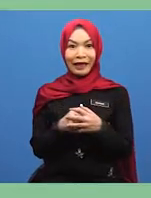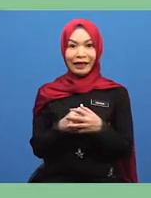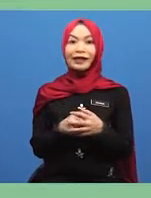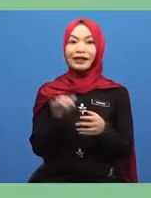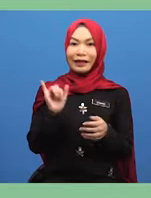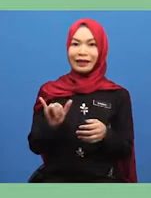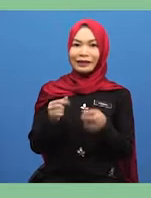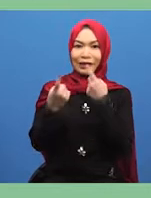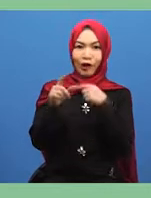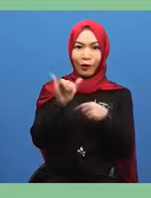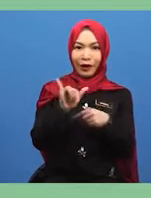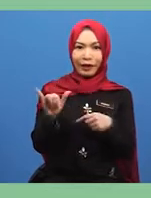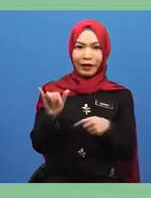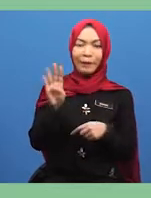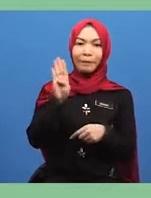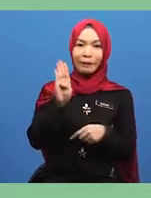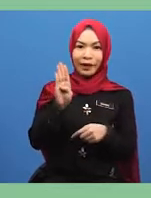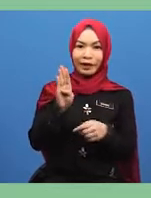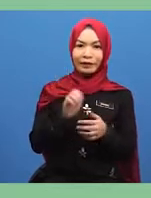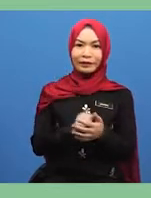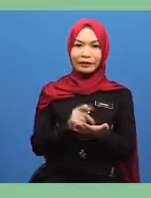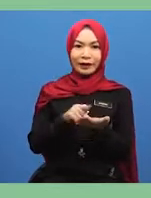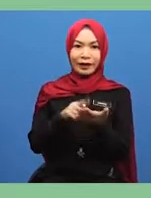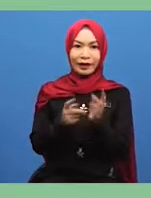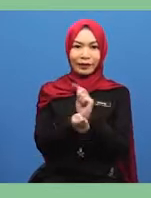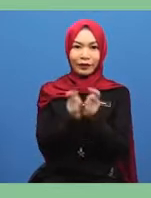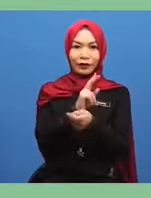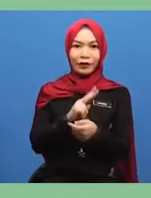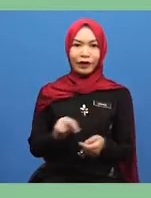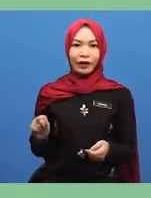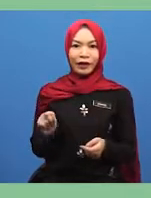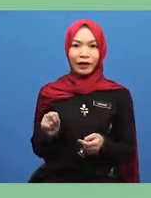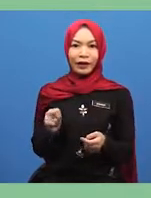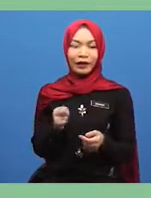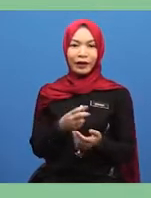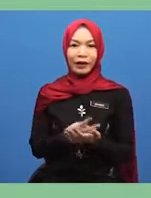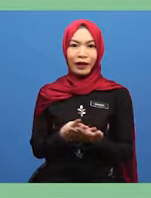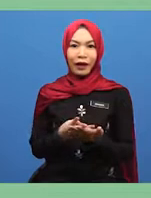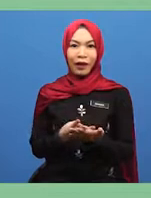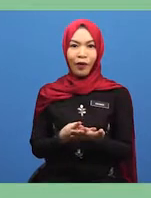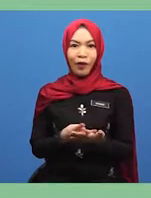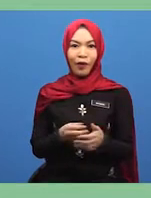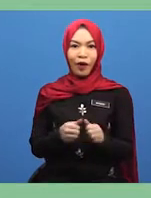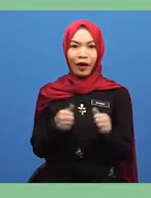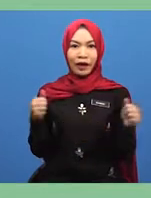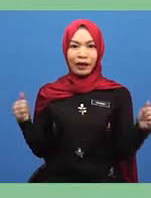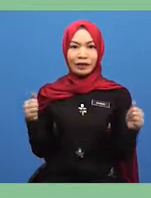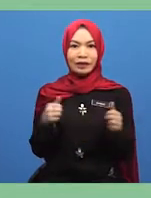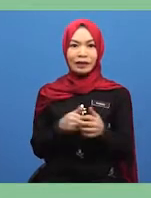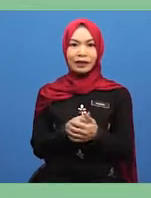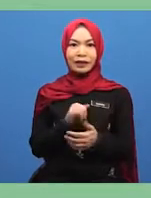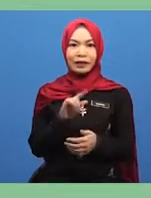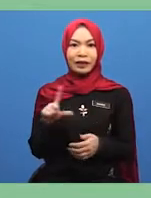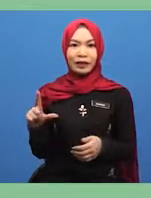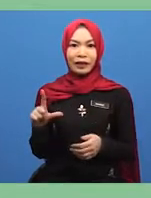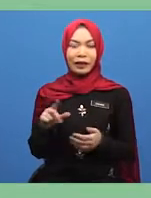Jawapannya adalah B. Kadar pertukaran asing adalah nilai seunit mata wang sesebuah negara